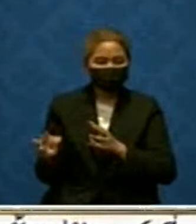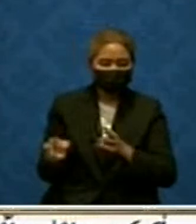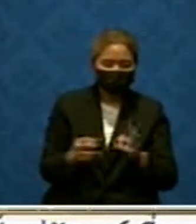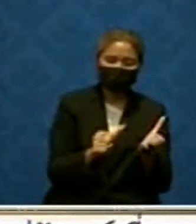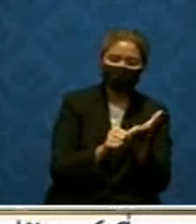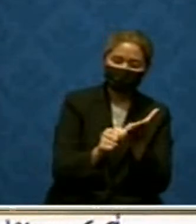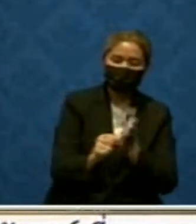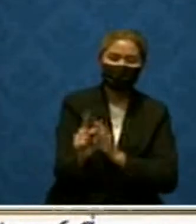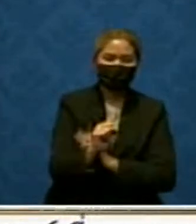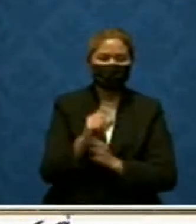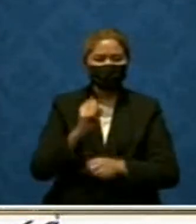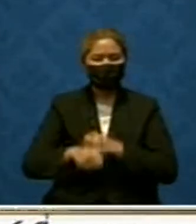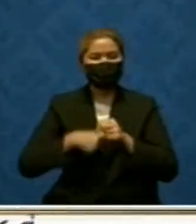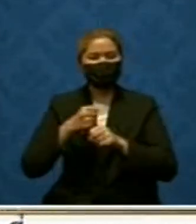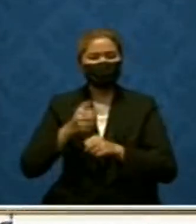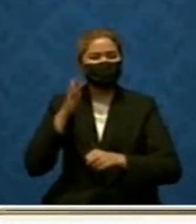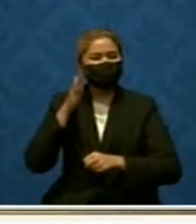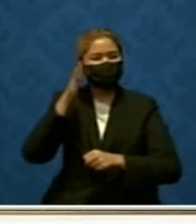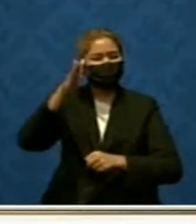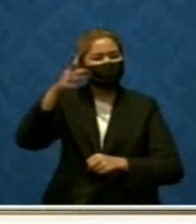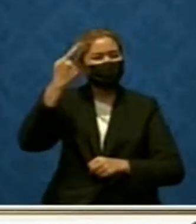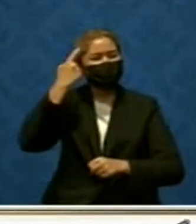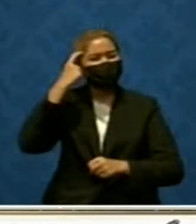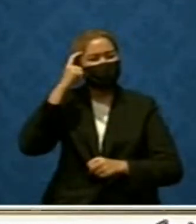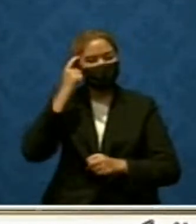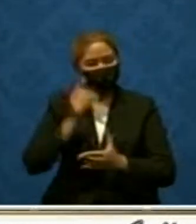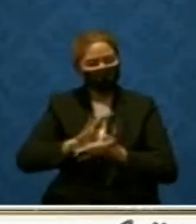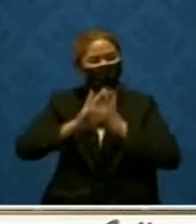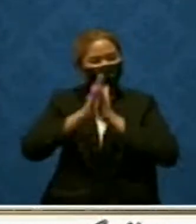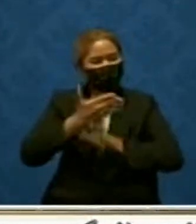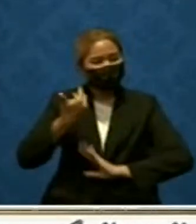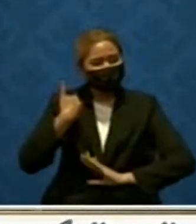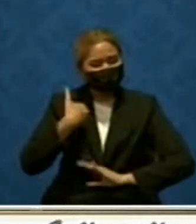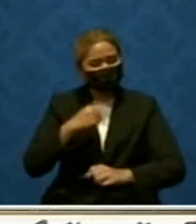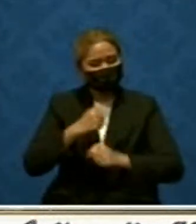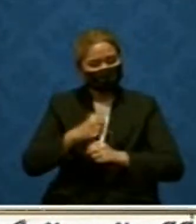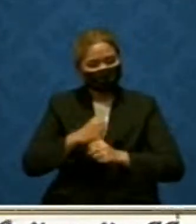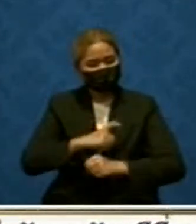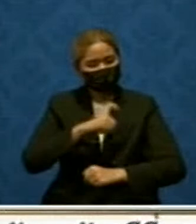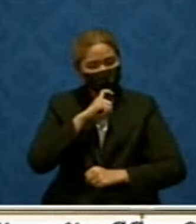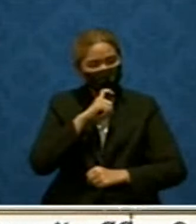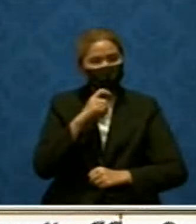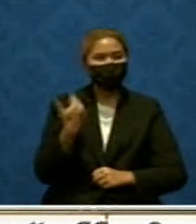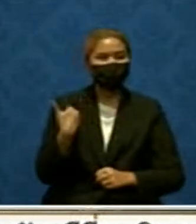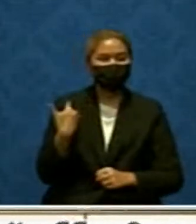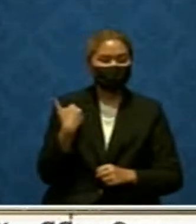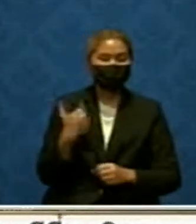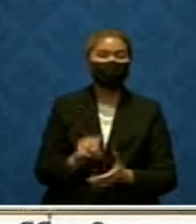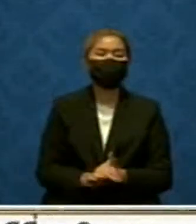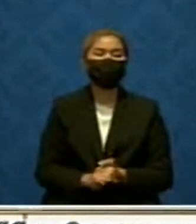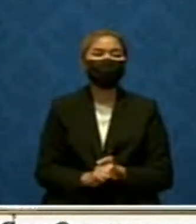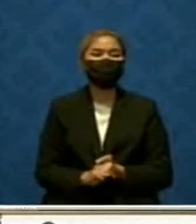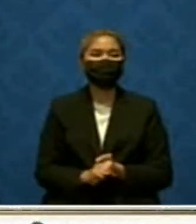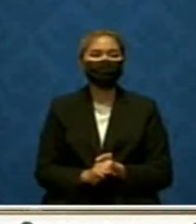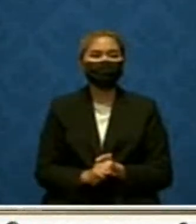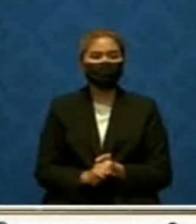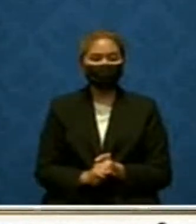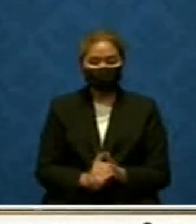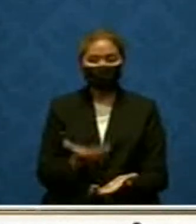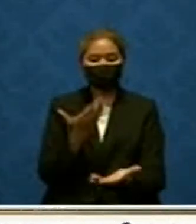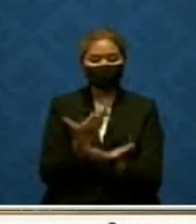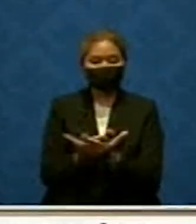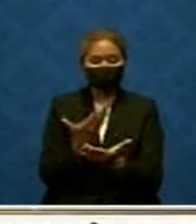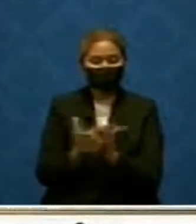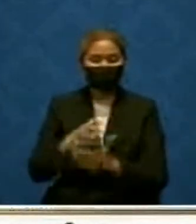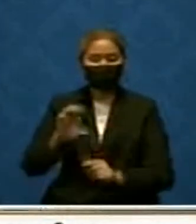พอไม่รวปีหนาจะอยหเปลา façonหลัมตรี นไมรจะปน berryจะอยู่หอเปล่าเพื่ว Thai จะแงสะ configure หรอเปล่า เขจัดงบอเตรยมเลือกตั้ง